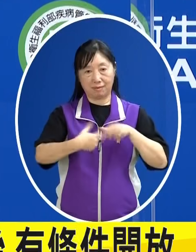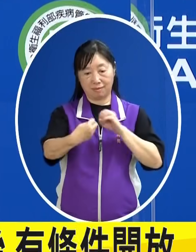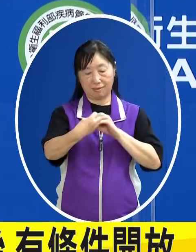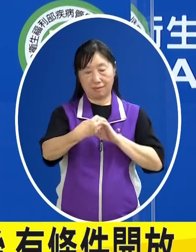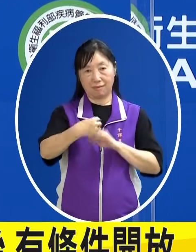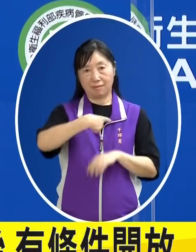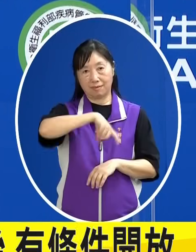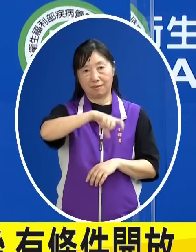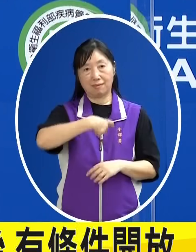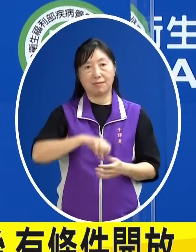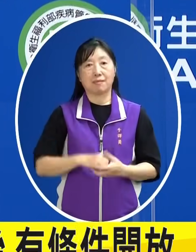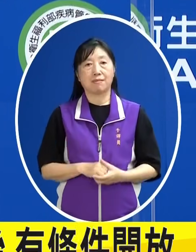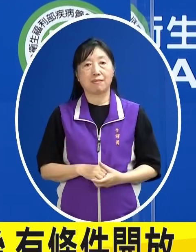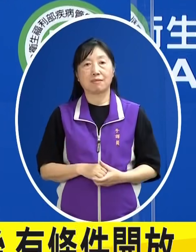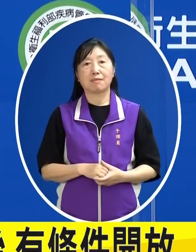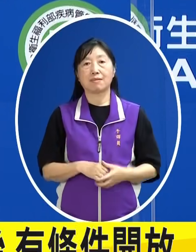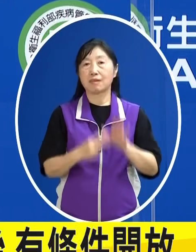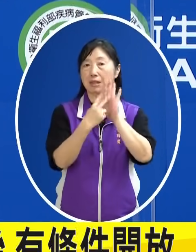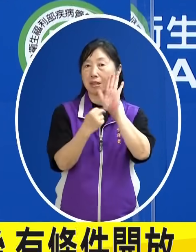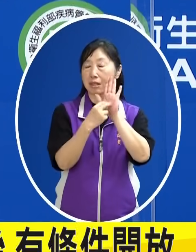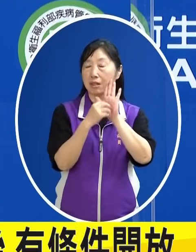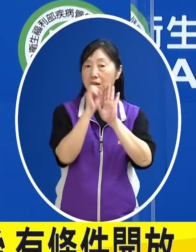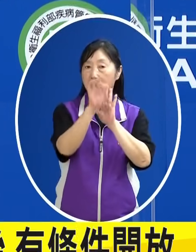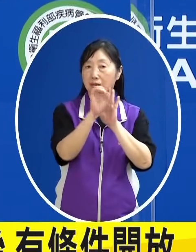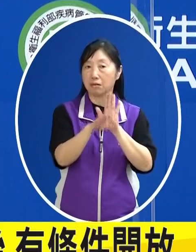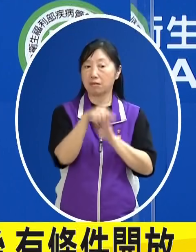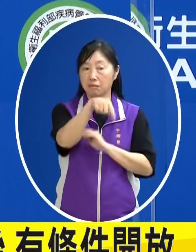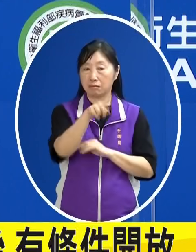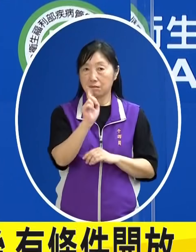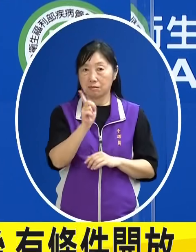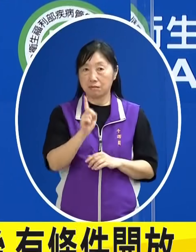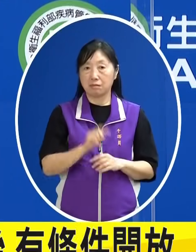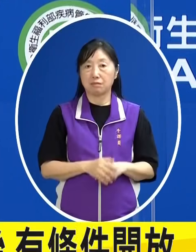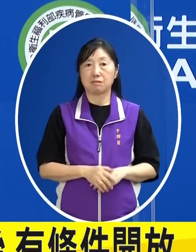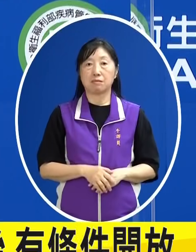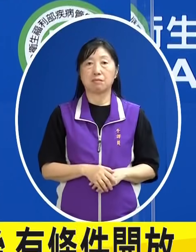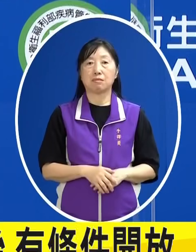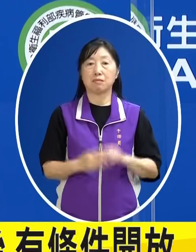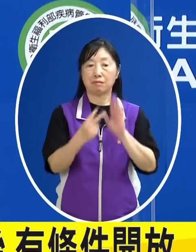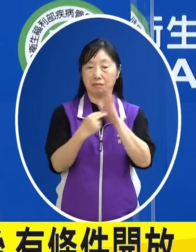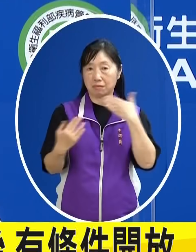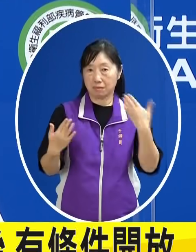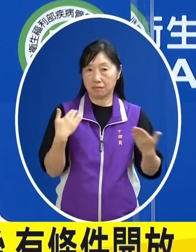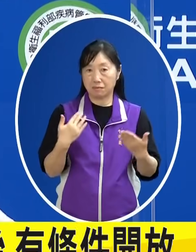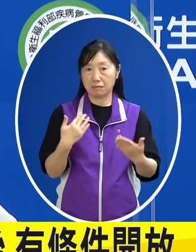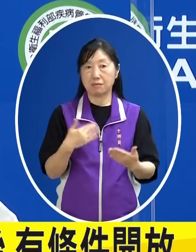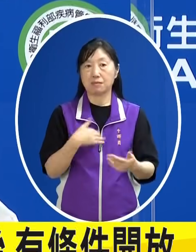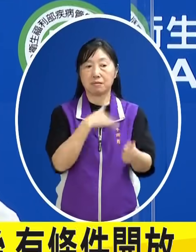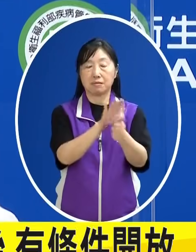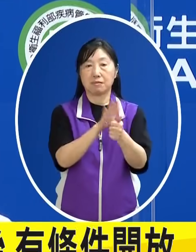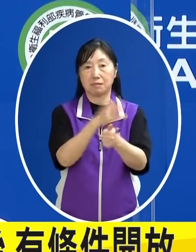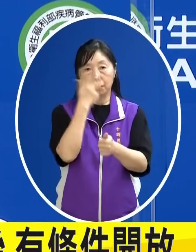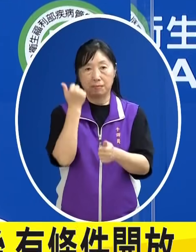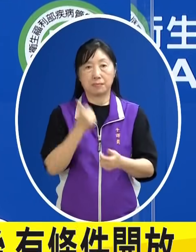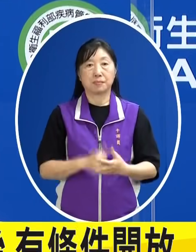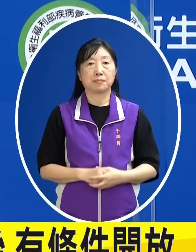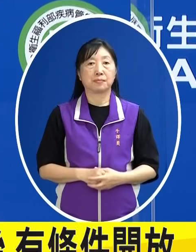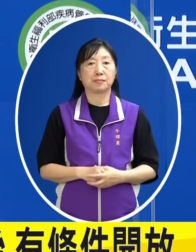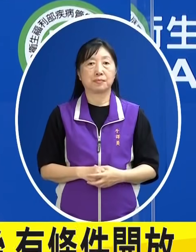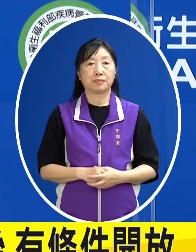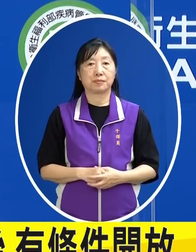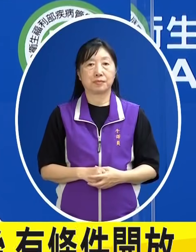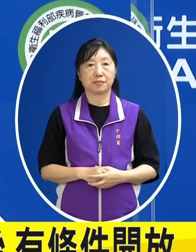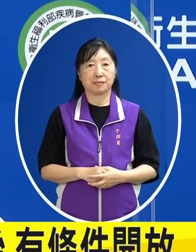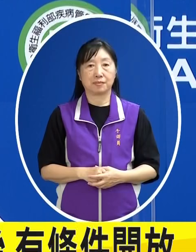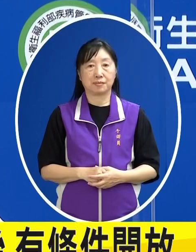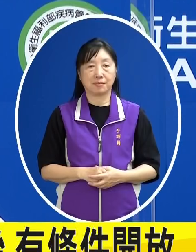论事宜，让大家可以在行政上面可以能够更方便更确实。好，这大概是从